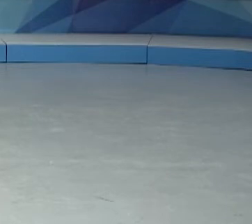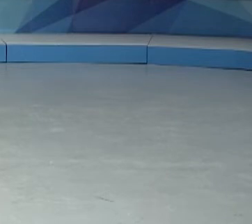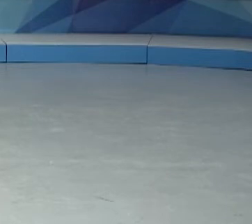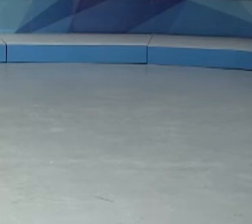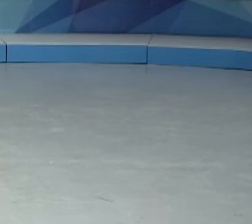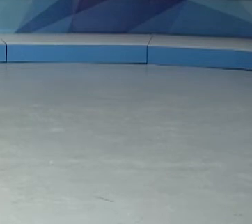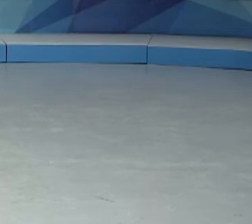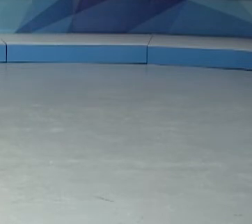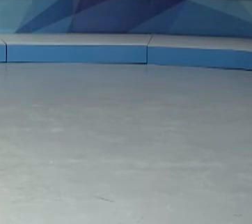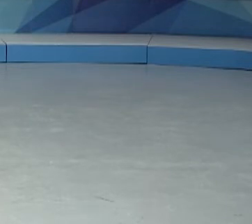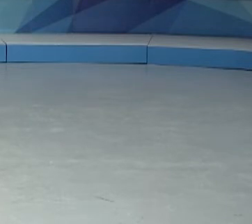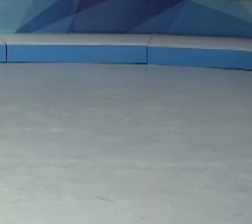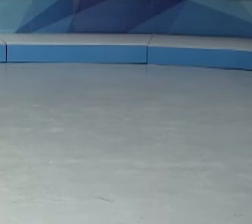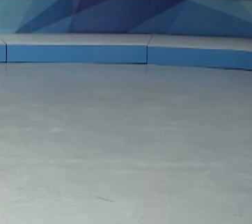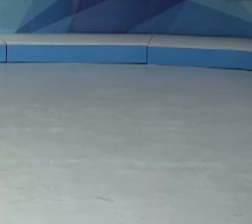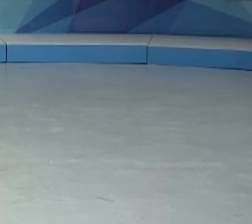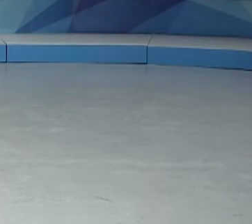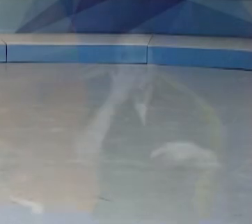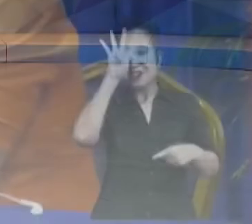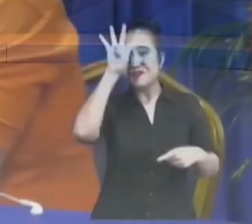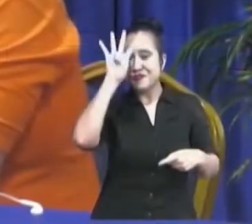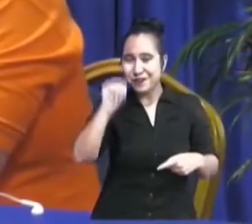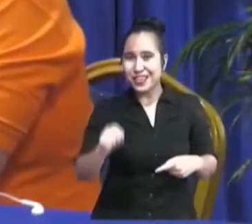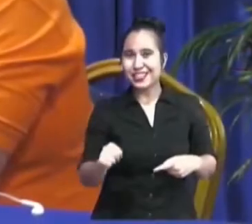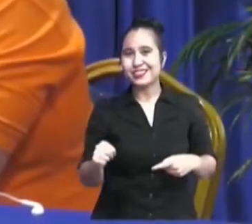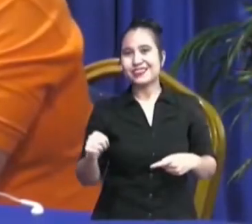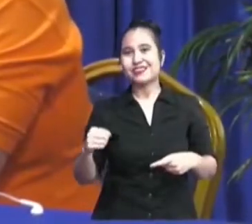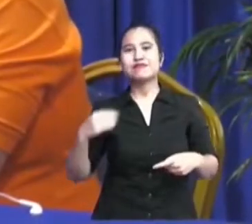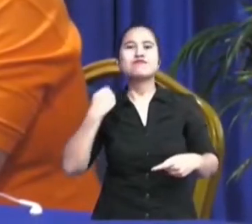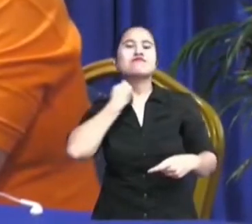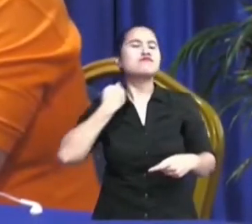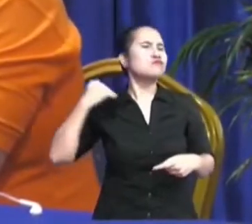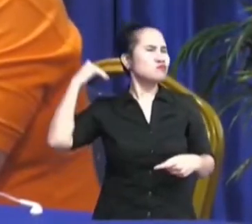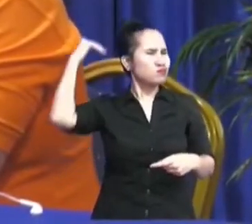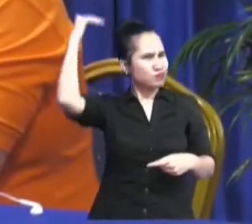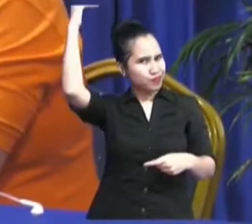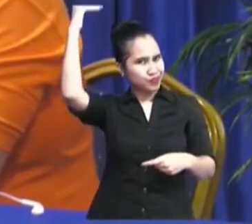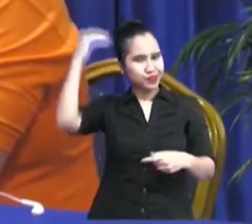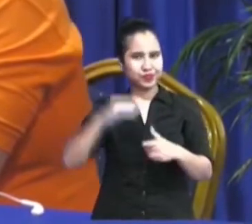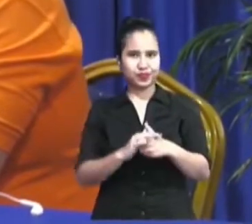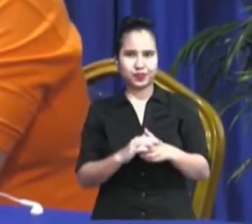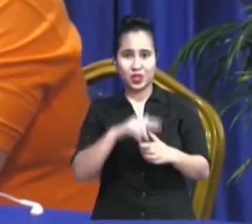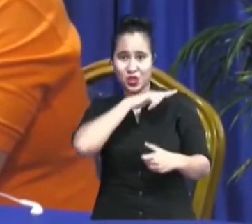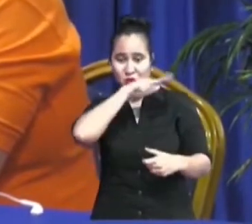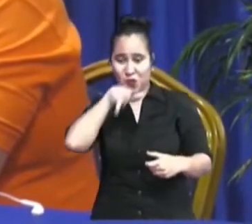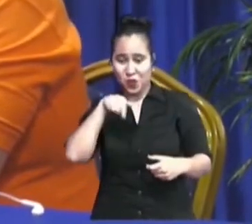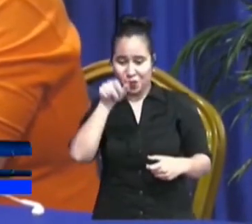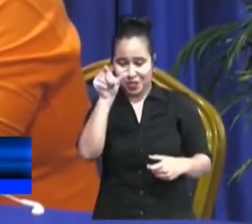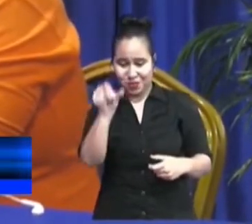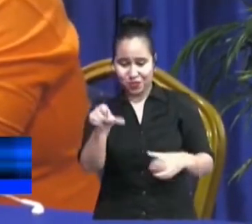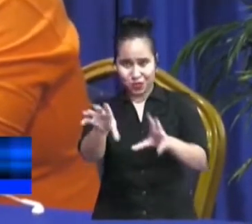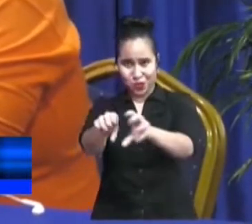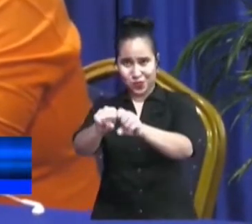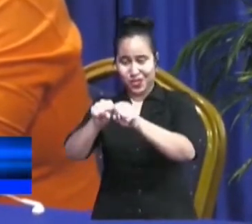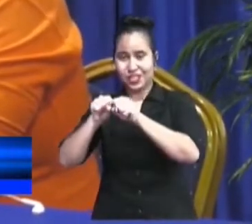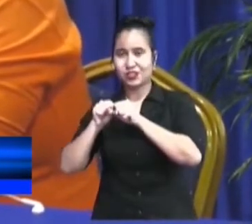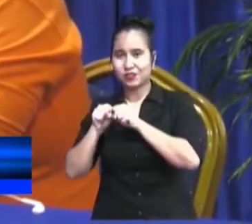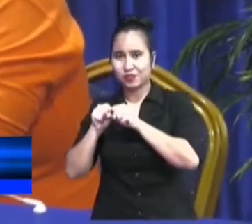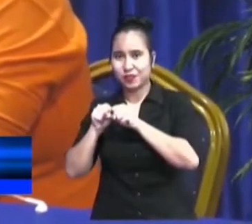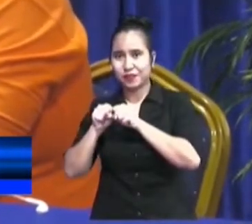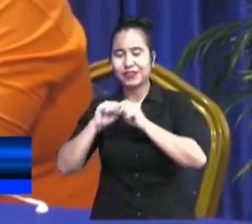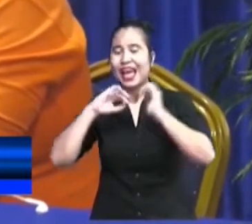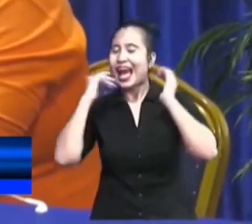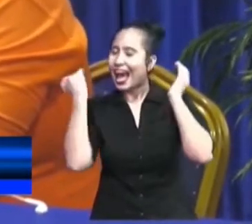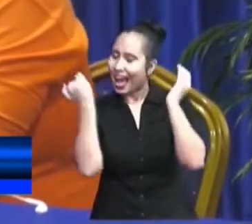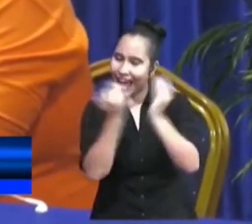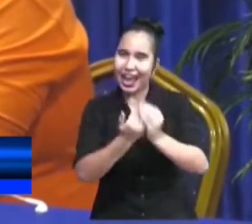graden Celsius heeft gemeten. We hebben die persoon dus toen meegenomen. Alle mensen met wie